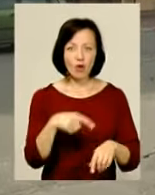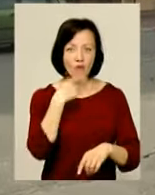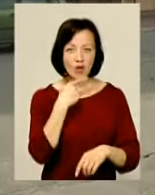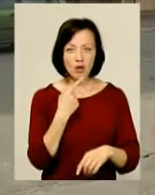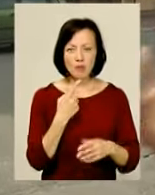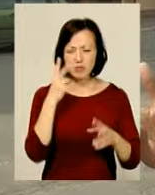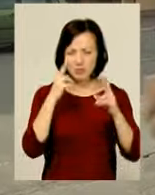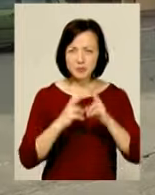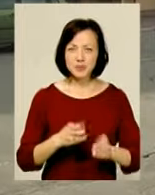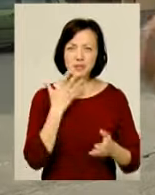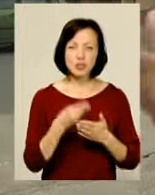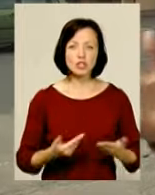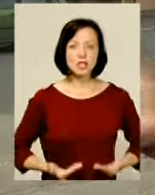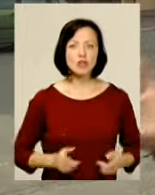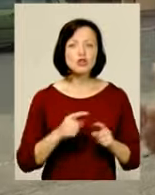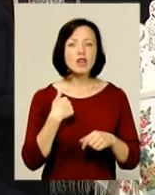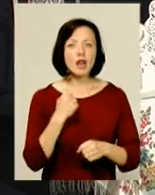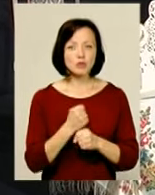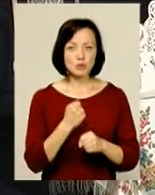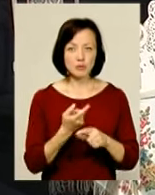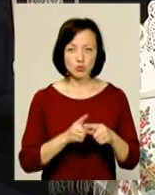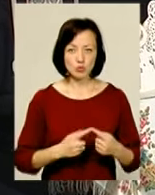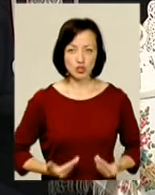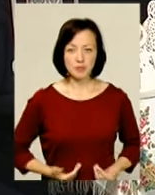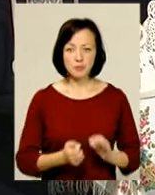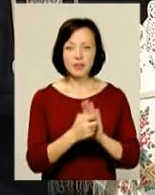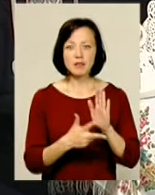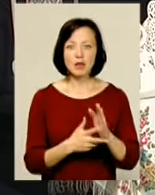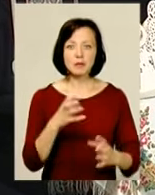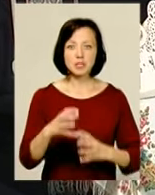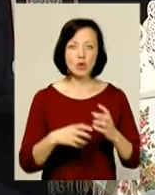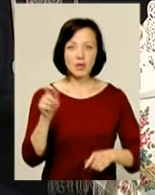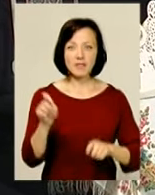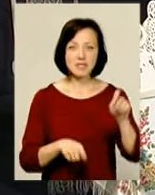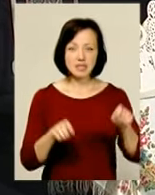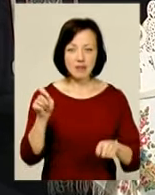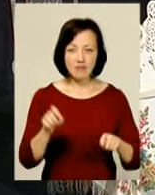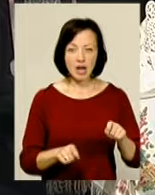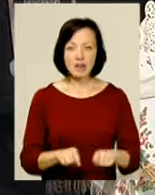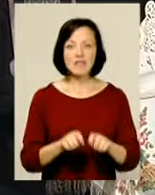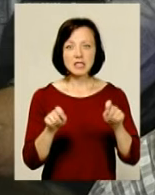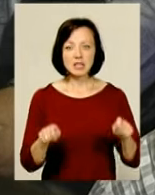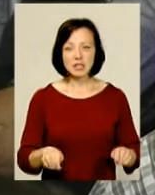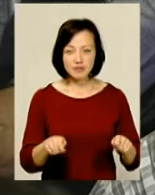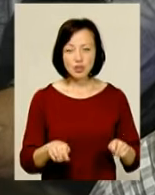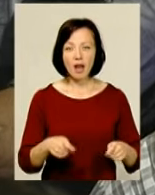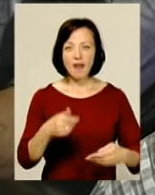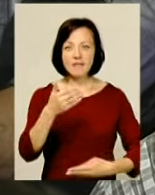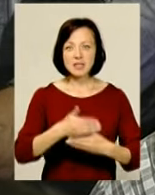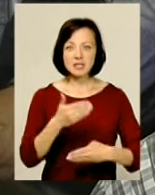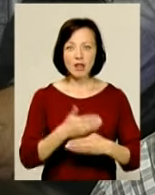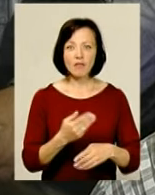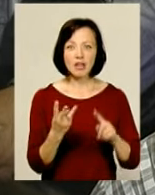переглядати своє життя. А що я зробив в цьому житті? 18-й міжнародний фестиваль від Луння відкрився виставою «Третя